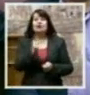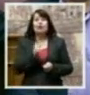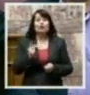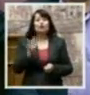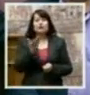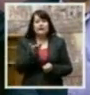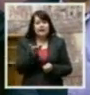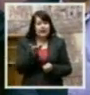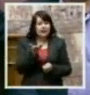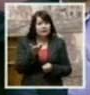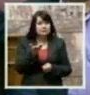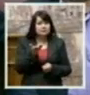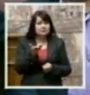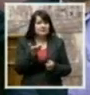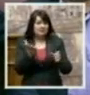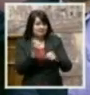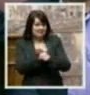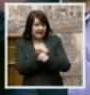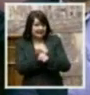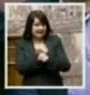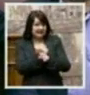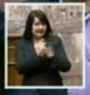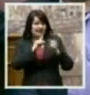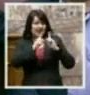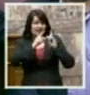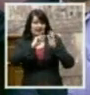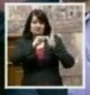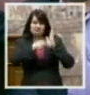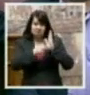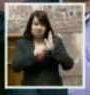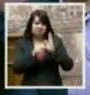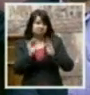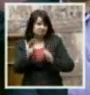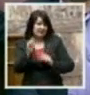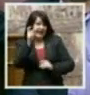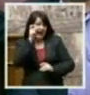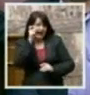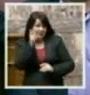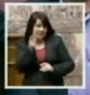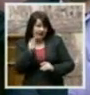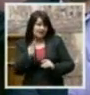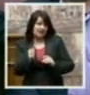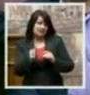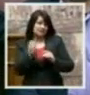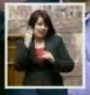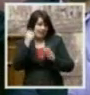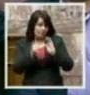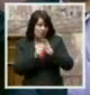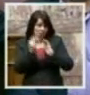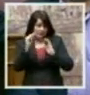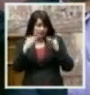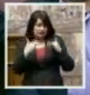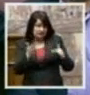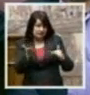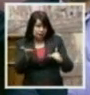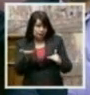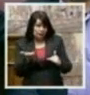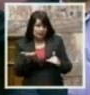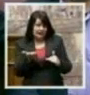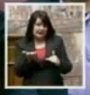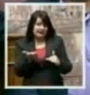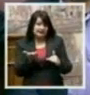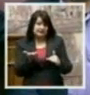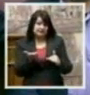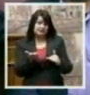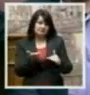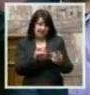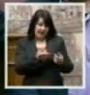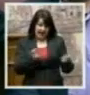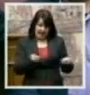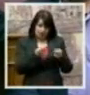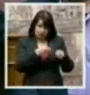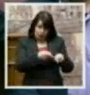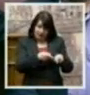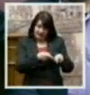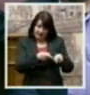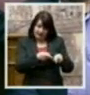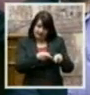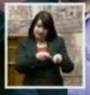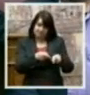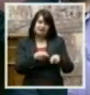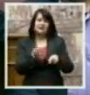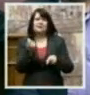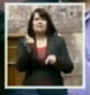αν πέτυχε ή όχι το μνημόνιο, κύριε Κακλαμάνη μου, ή από τη σκοπιά των μεγαλοτραπεζιτών, της